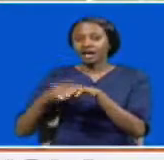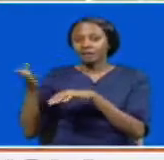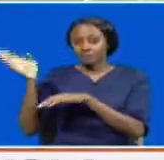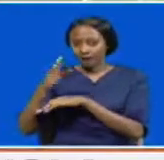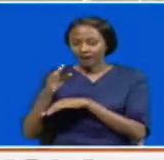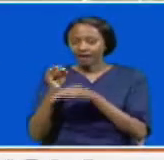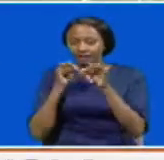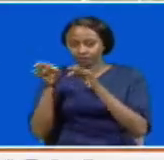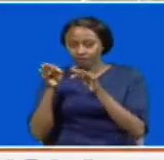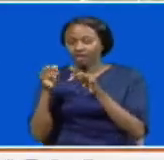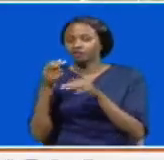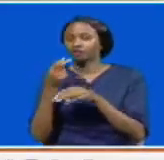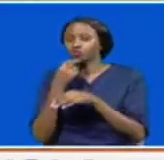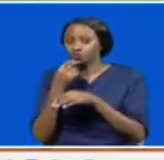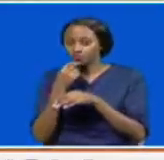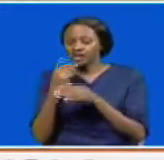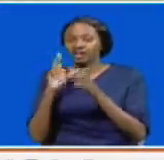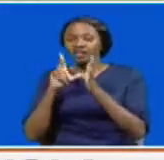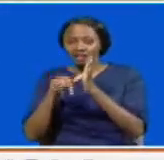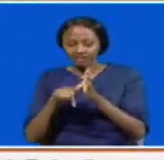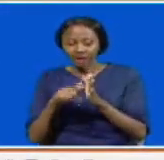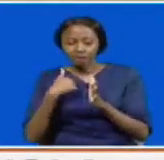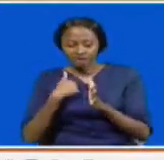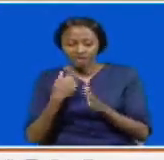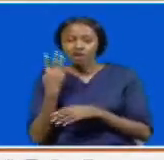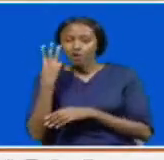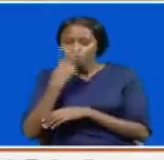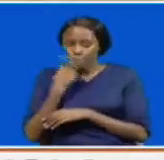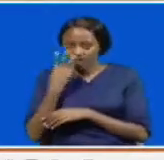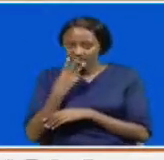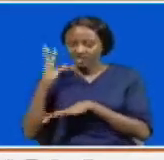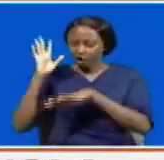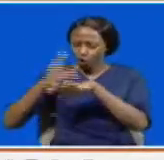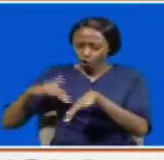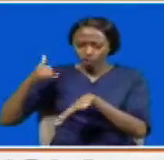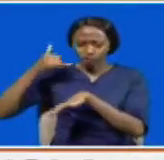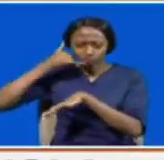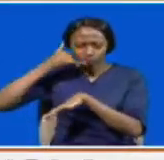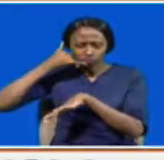Tuesday. On Wednesday, simu kwa ni mteja.